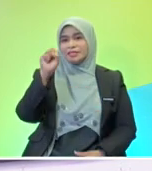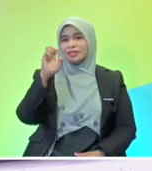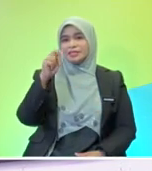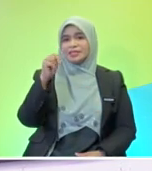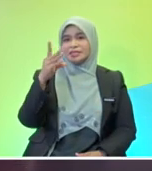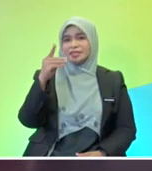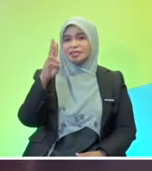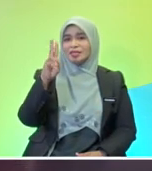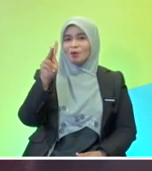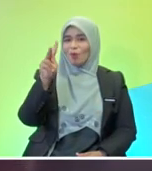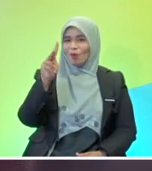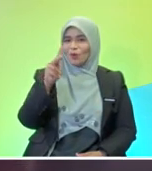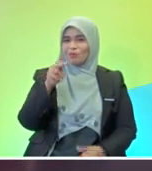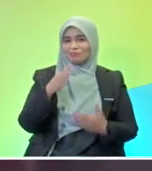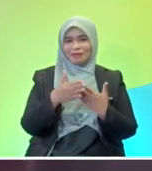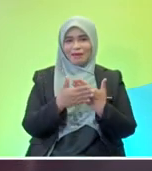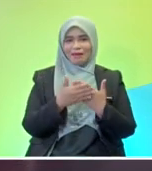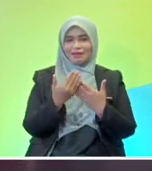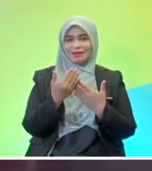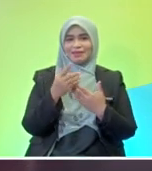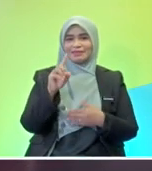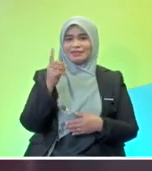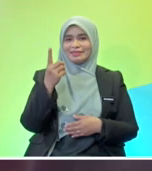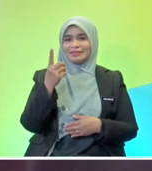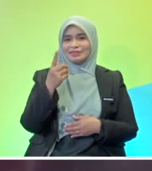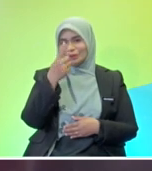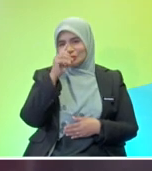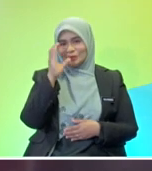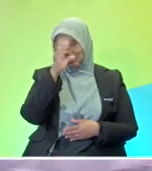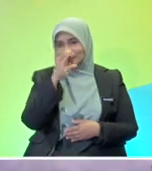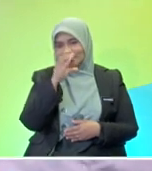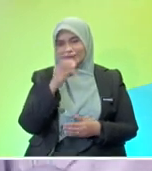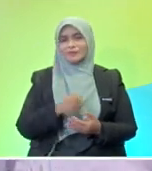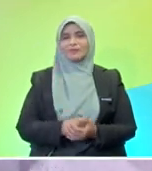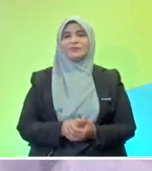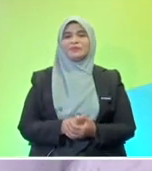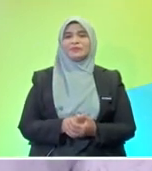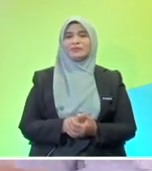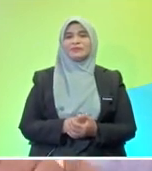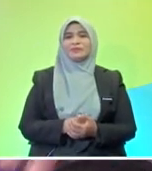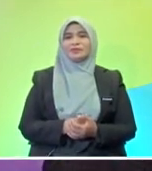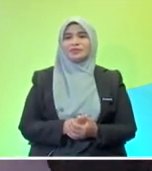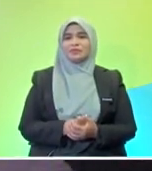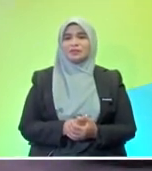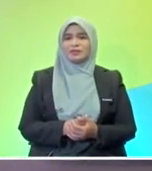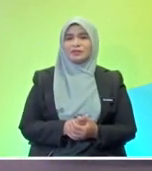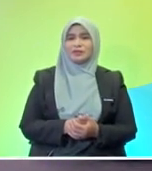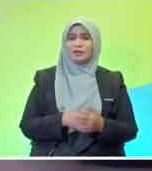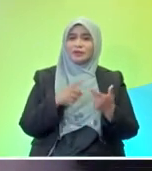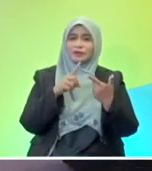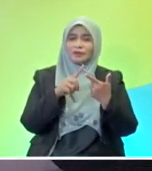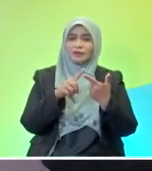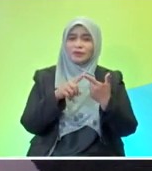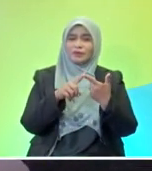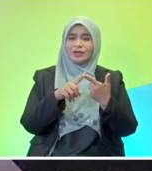cari kan? Senang saja. Bukan sendok ni guna nak masak je. Okey, boleh. Kita ada sendok. Kemudian kita perlukan